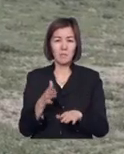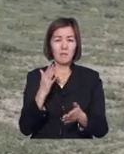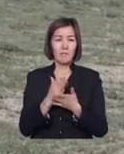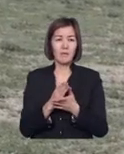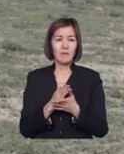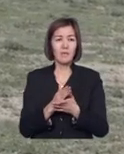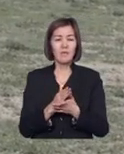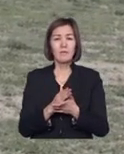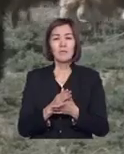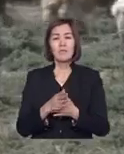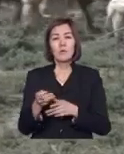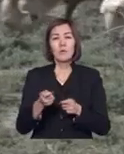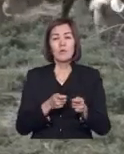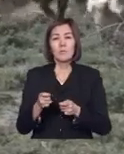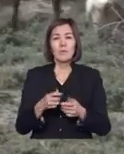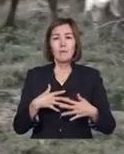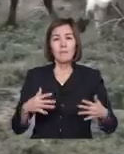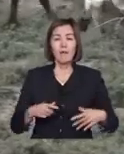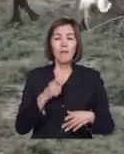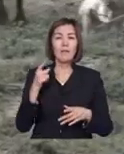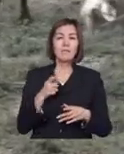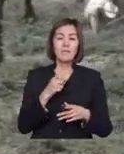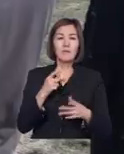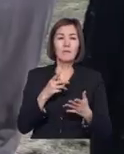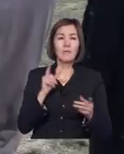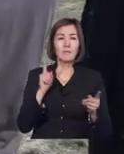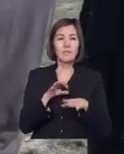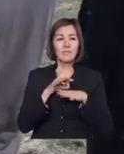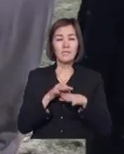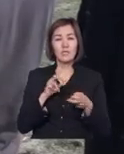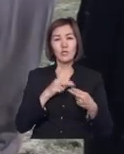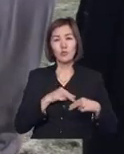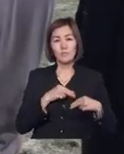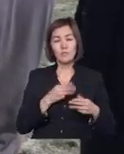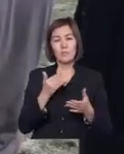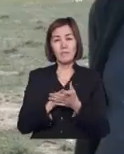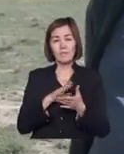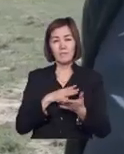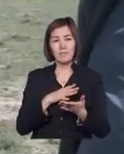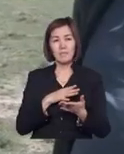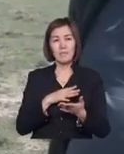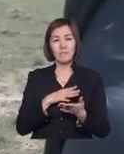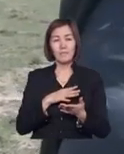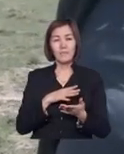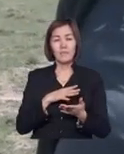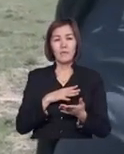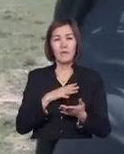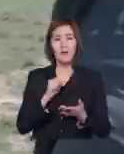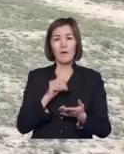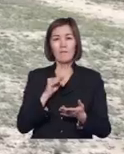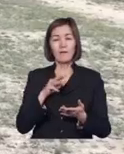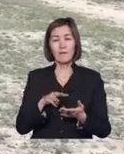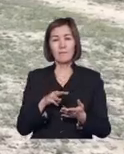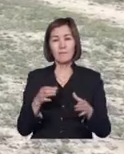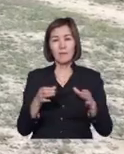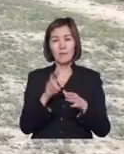Сапар барысында өңір басшысы мал шаруашылығымен шұғылданып отырғандардың да жұмысымен танысты. Әуелі АФМ «Экспорт Қазақстан» шаруашылығына